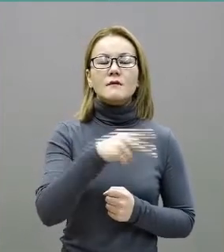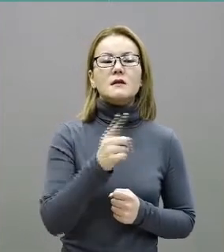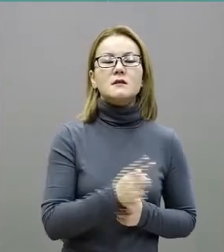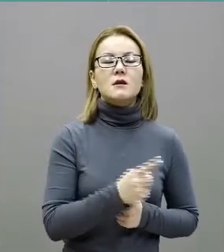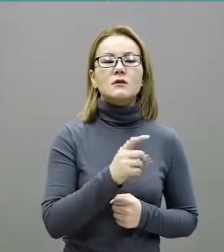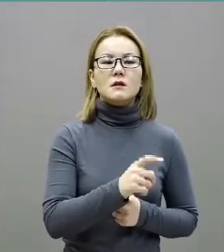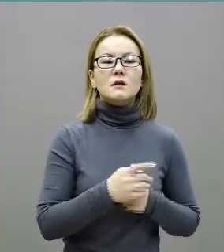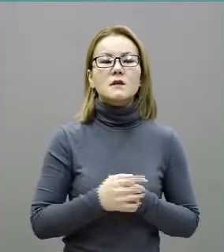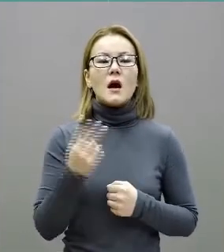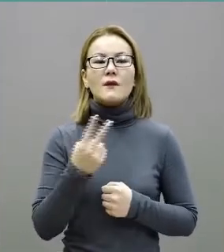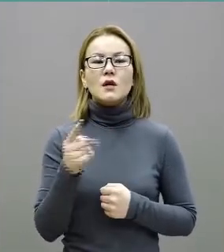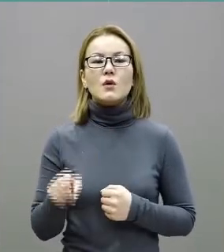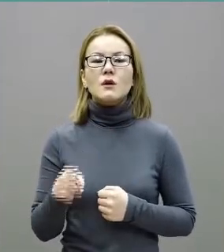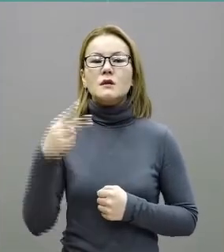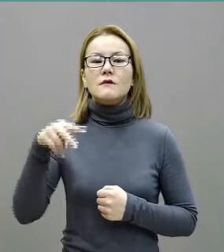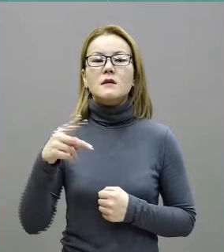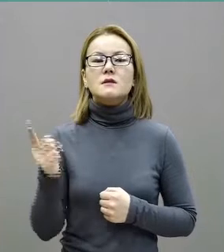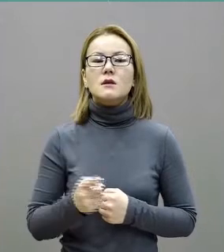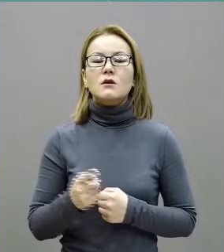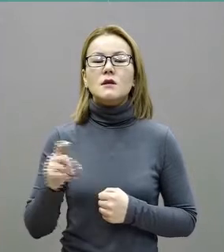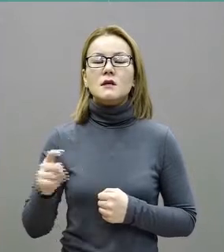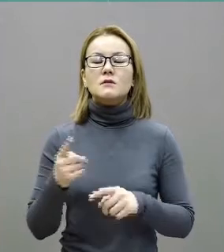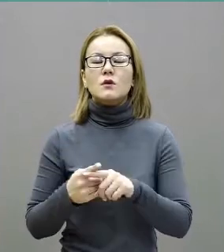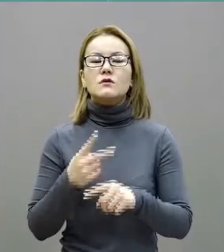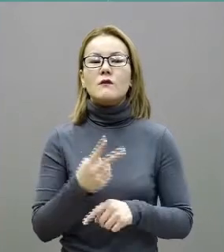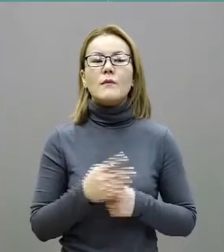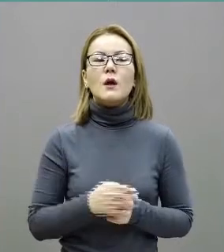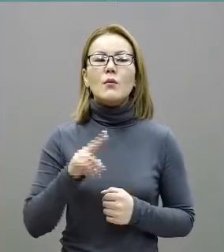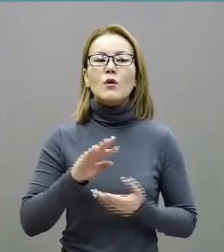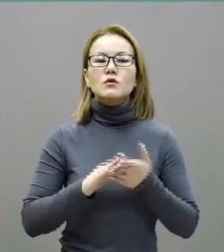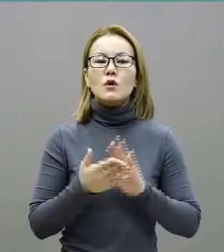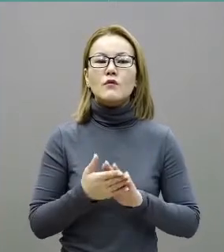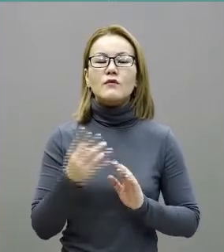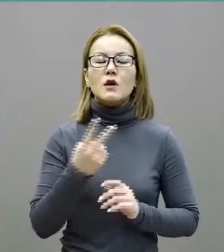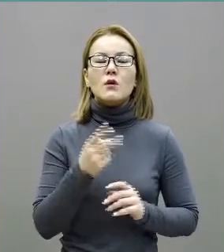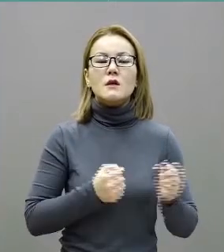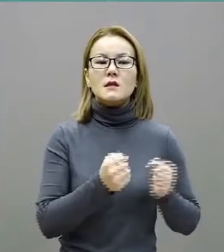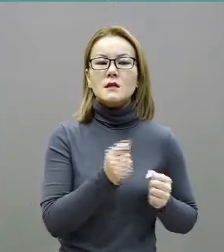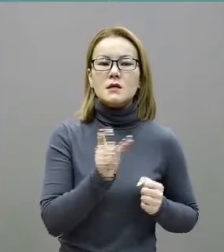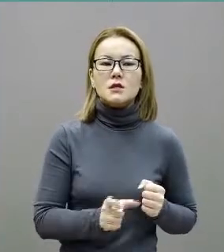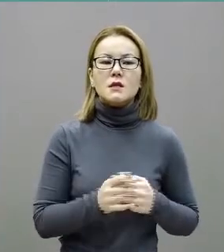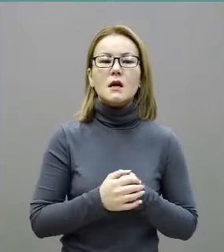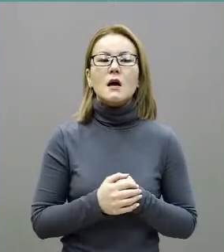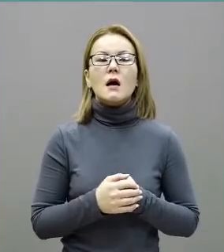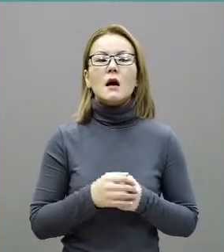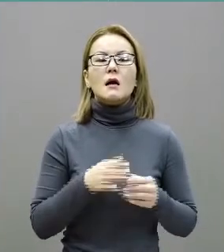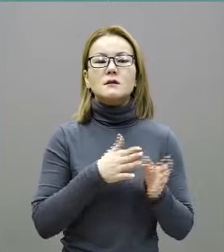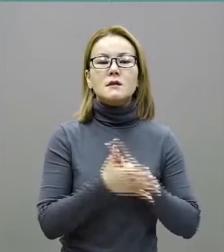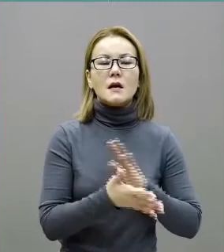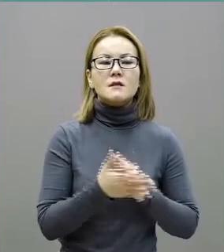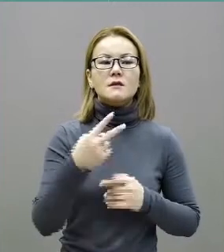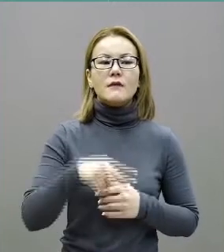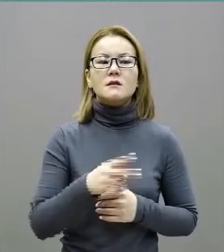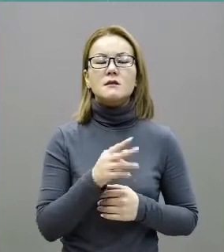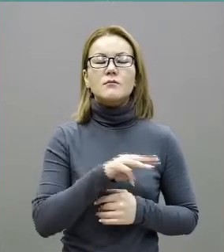20 деленное на x + 2 так как по условию 2 лыжник затратил на 20 минут а это 1 3